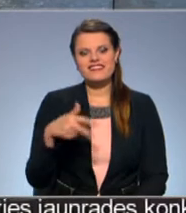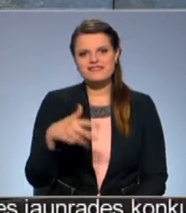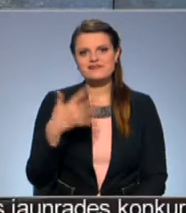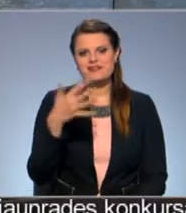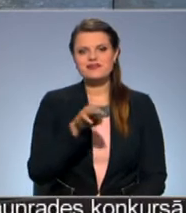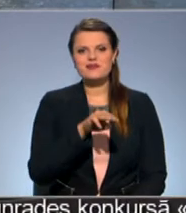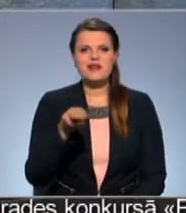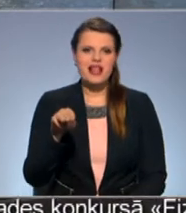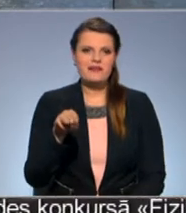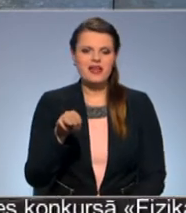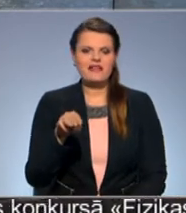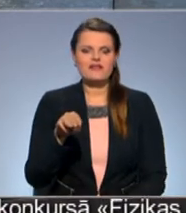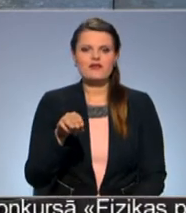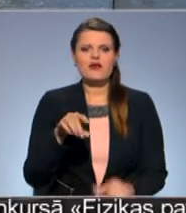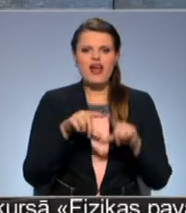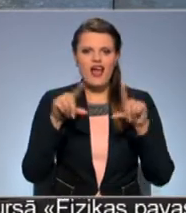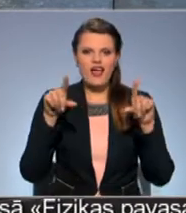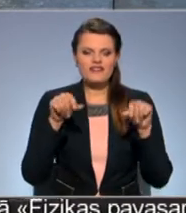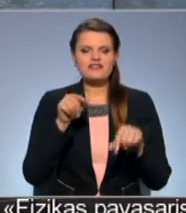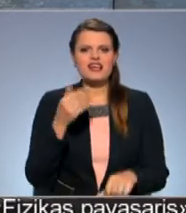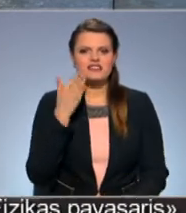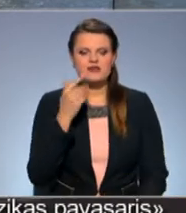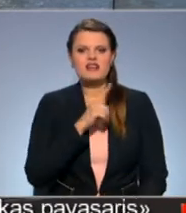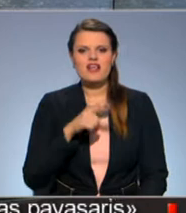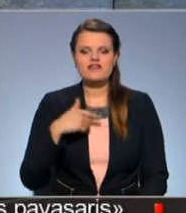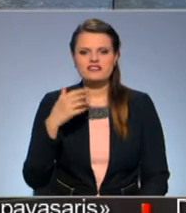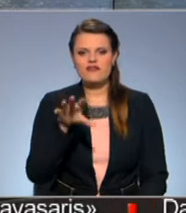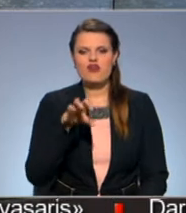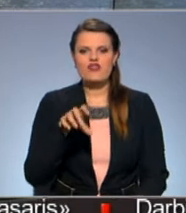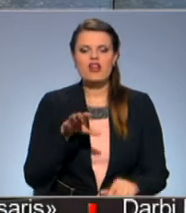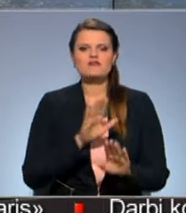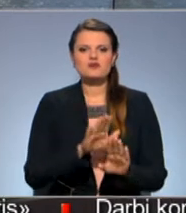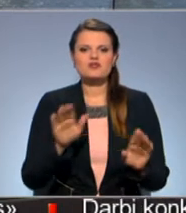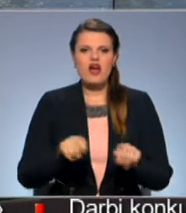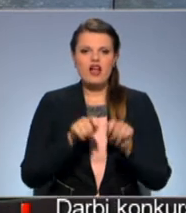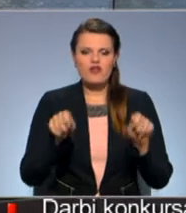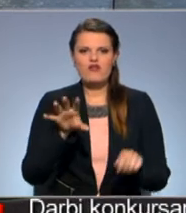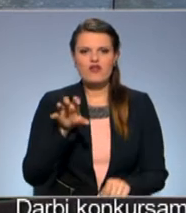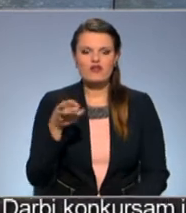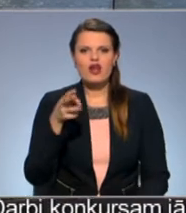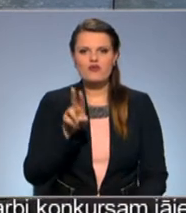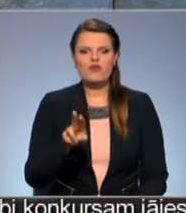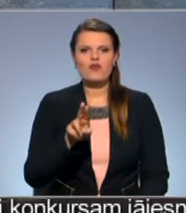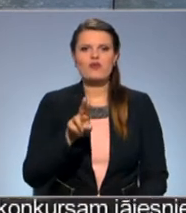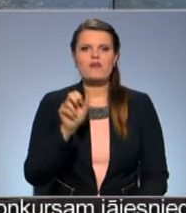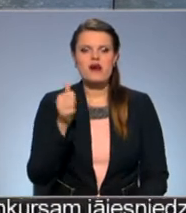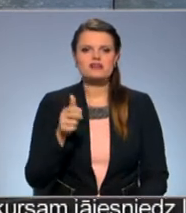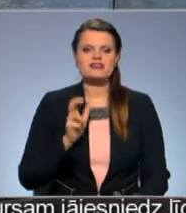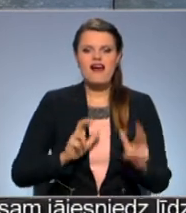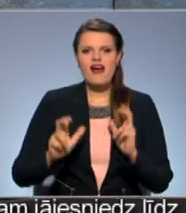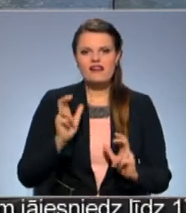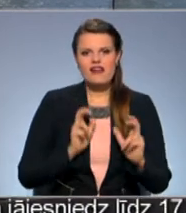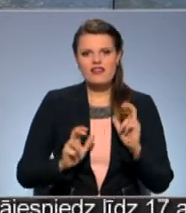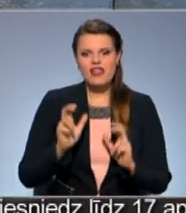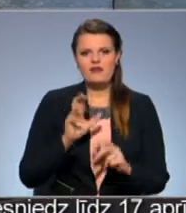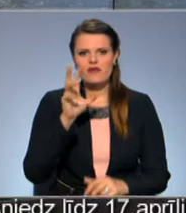35 mm ainavas. Tā sauc Latvijas fotogrāfijas muzejā atklāto fotogrāfa un Latvijas Mākslas akadēmijas fotomeistarības